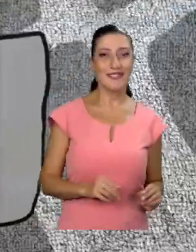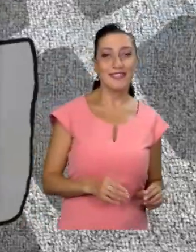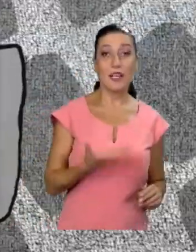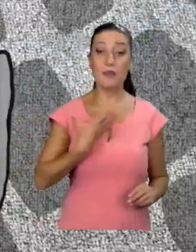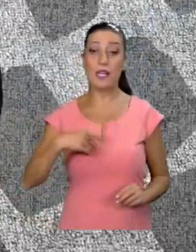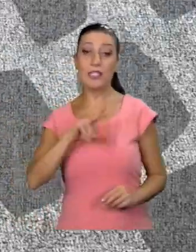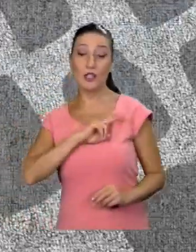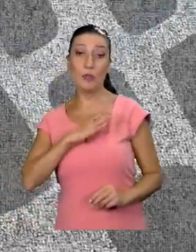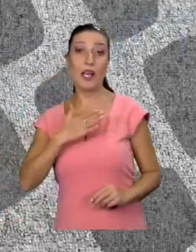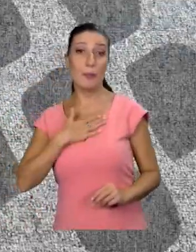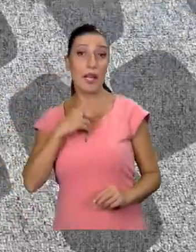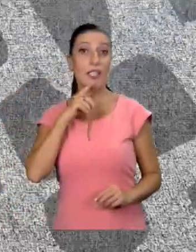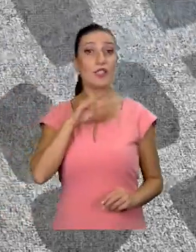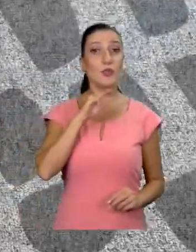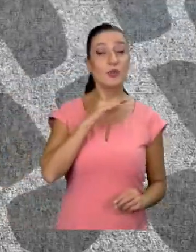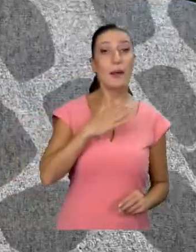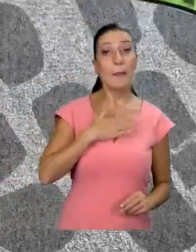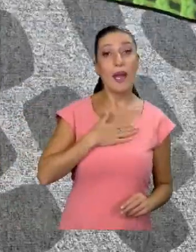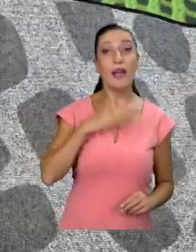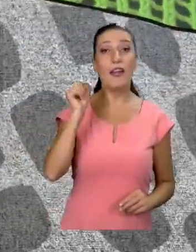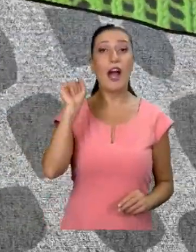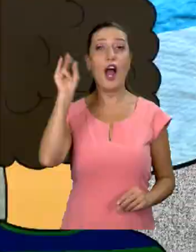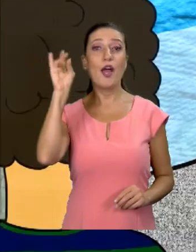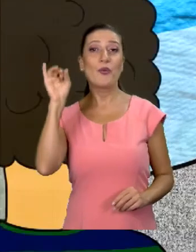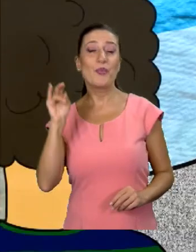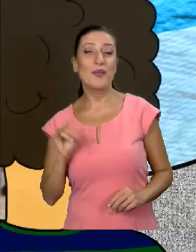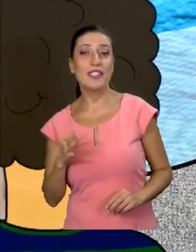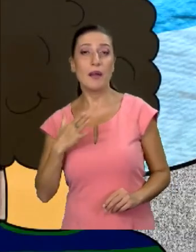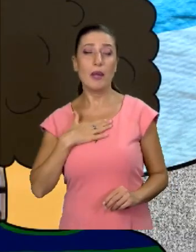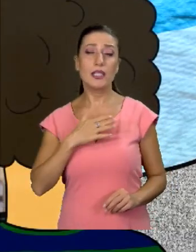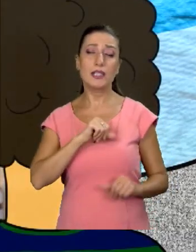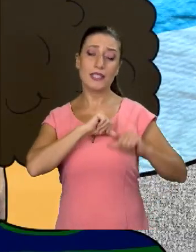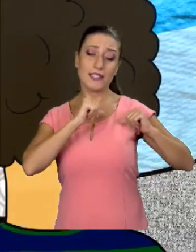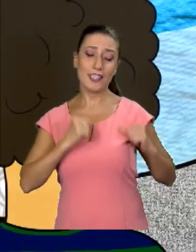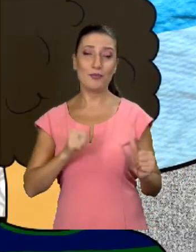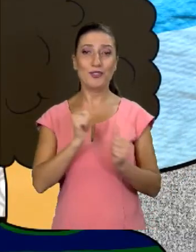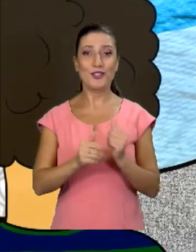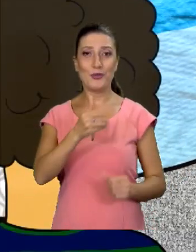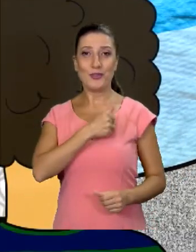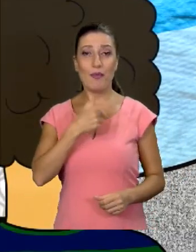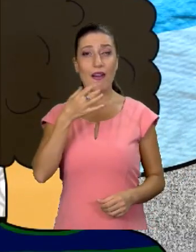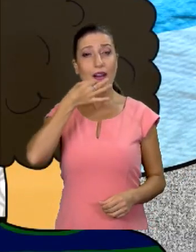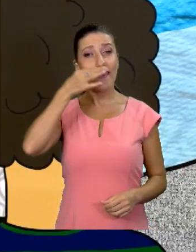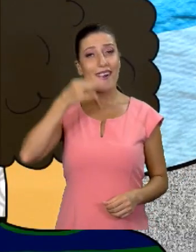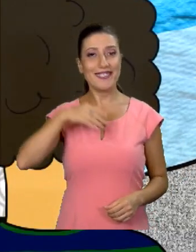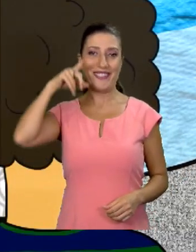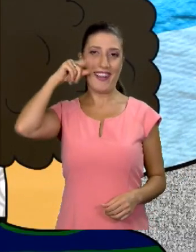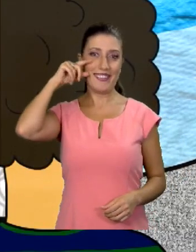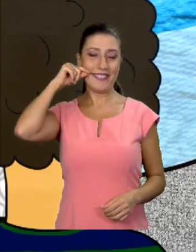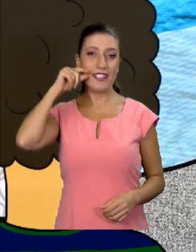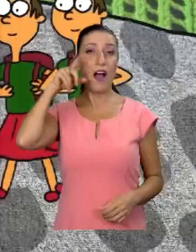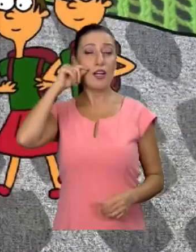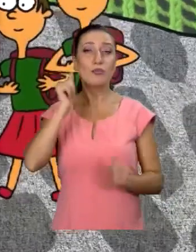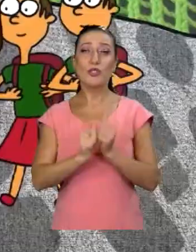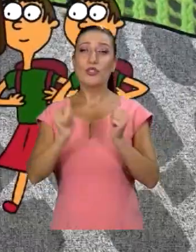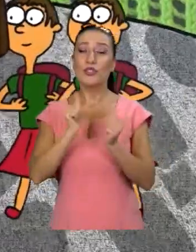Մենք սիրում ենք մեր լեզուն և մեր այբուբենը, մեր սրտերն է միշտ ուզում քաղցր հայեփենը, նա